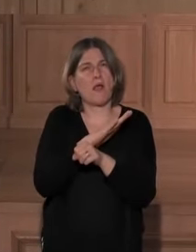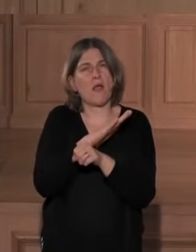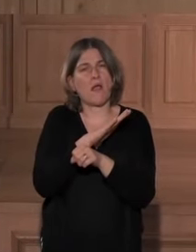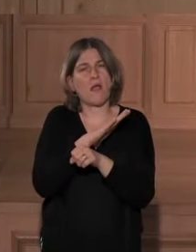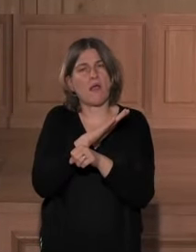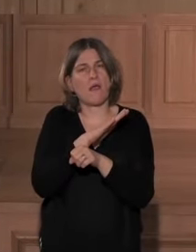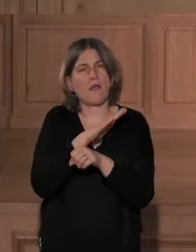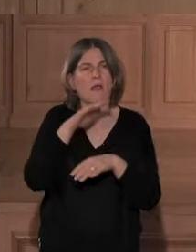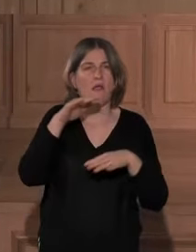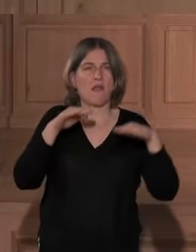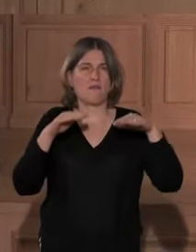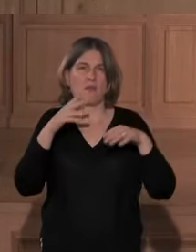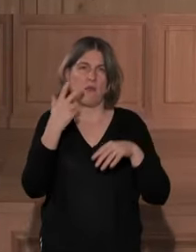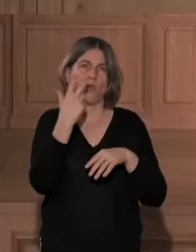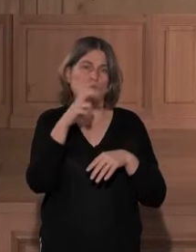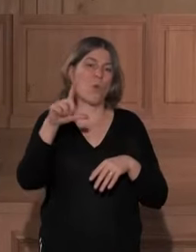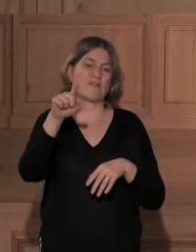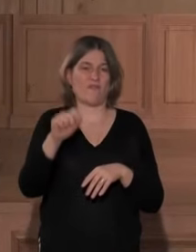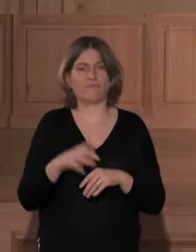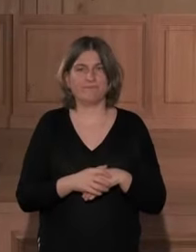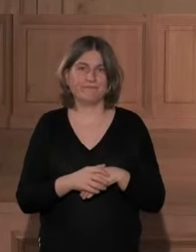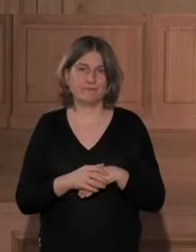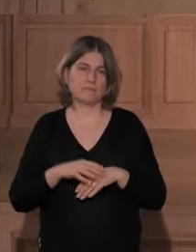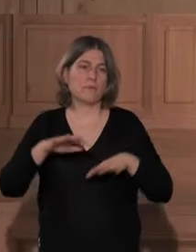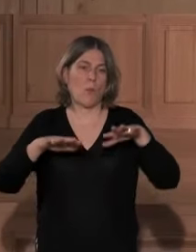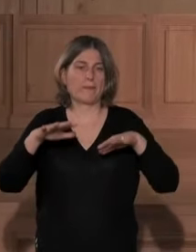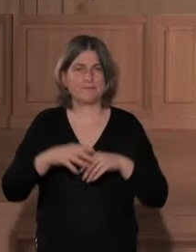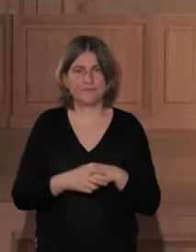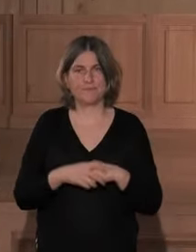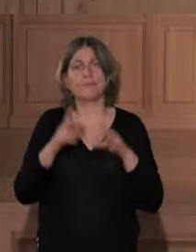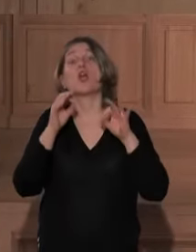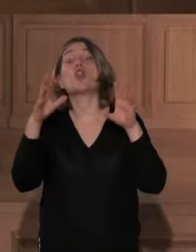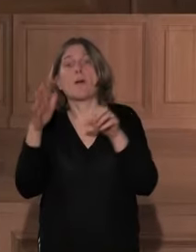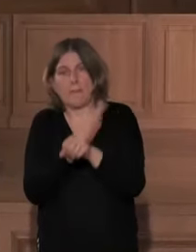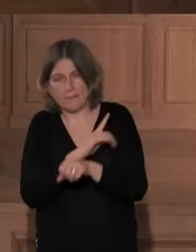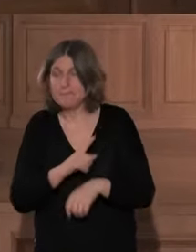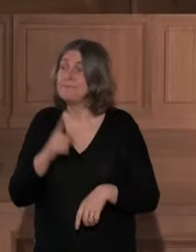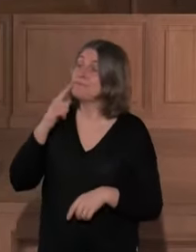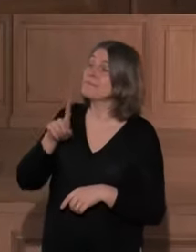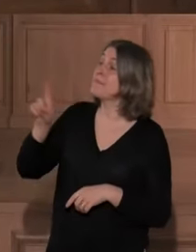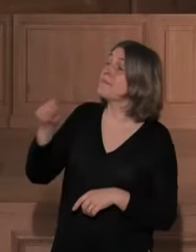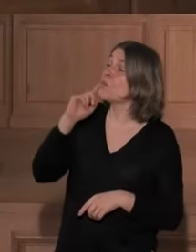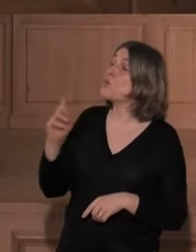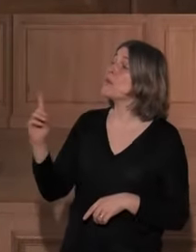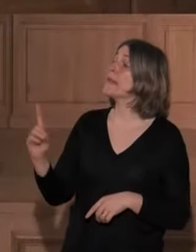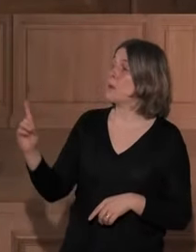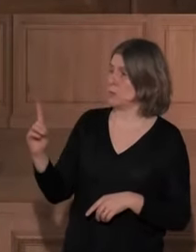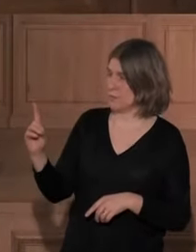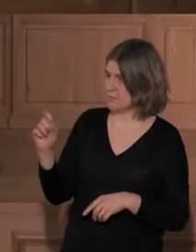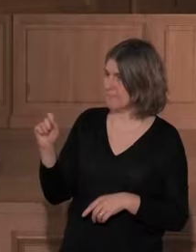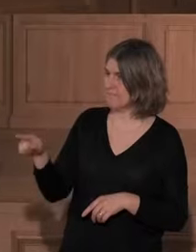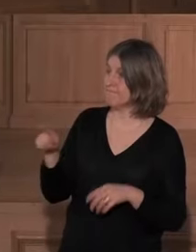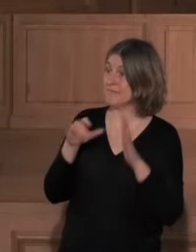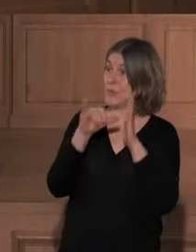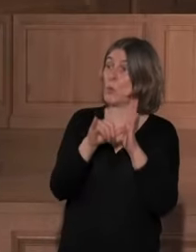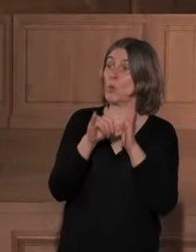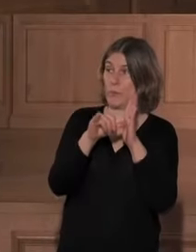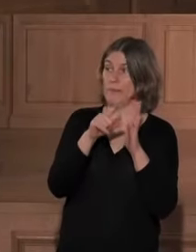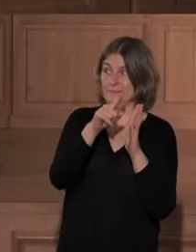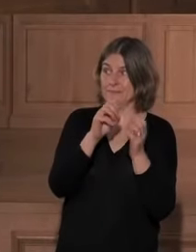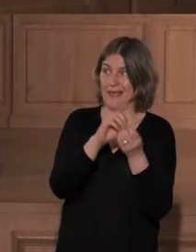en équivalent temps plein. Mmh. Voilà. Bon. C'est pour Daoud, et ça vient de la YouTube, hein, par